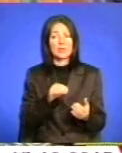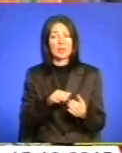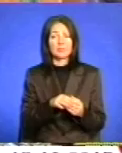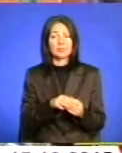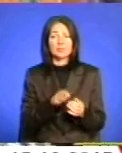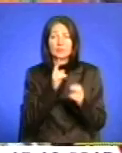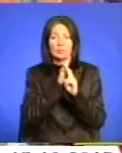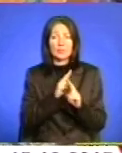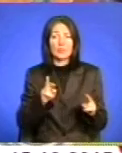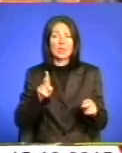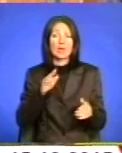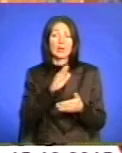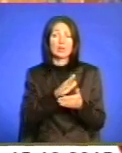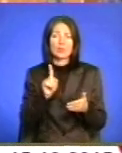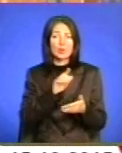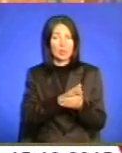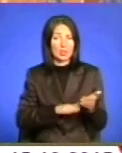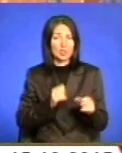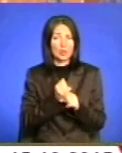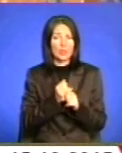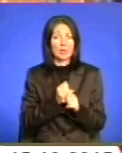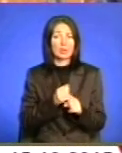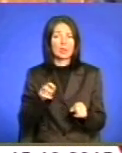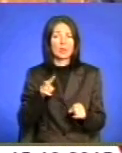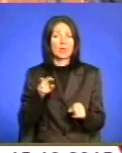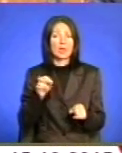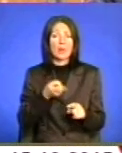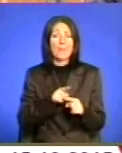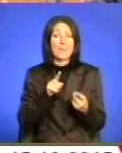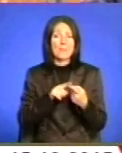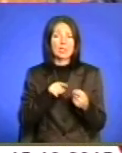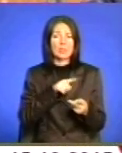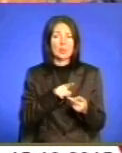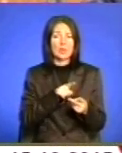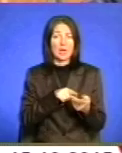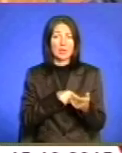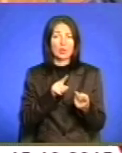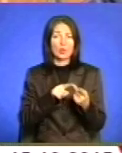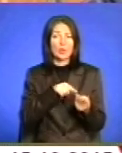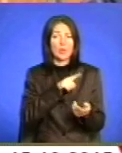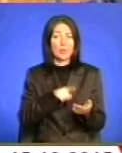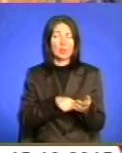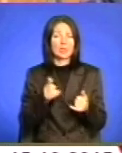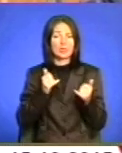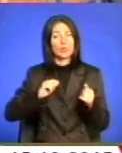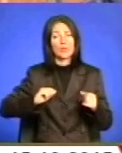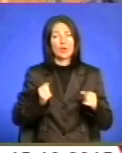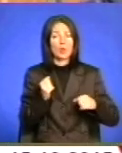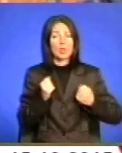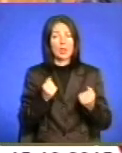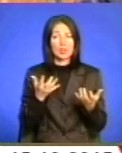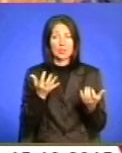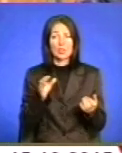не знають, як далі поступити, що далі робити. Леонід Олексійович, це перше питання. Друге питання. Шановні колеги, я ще раз